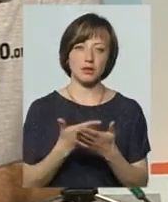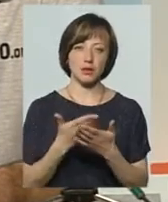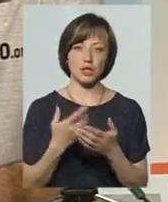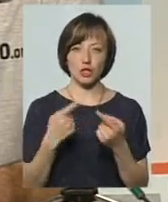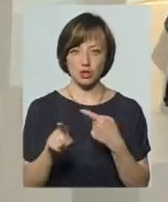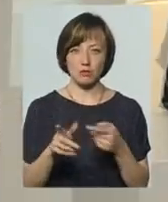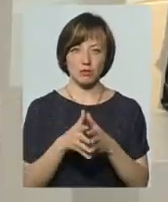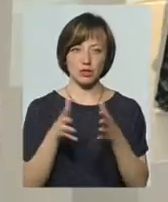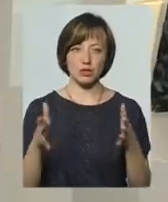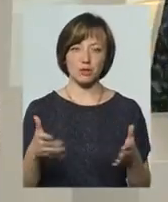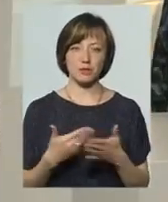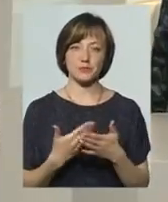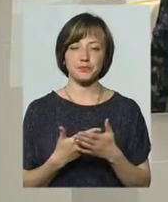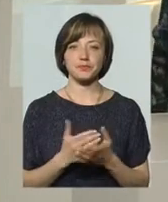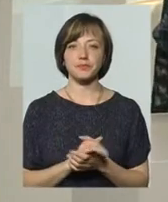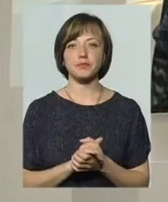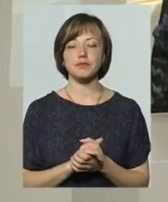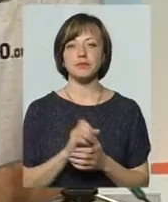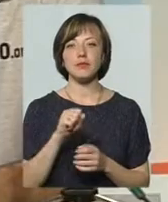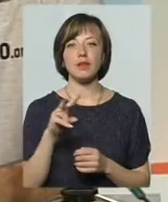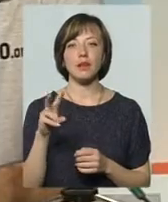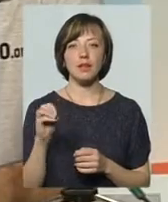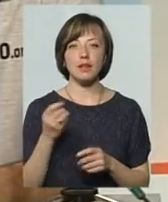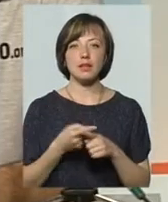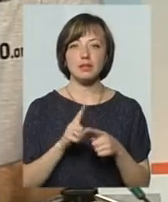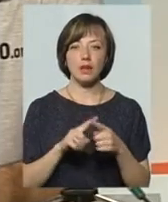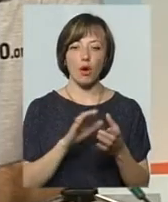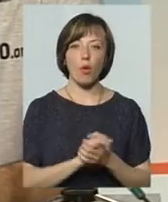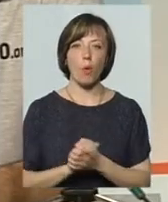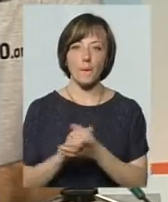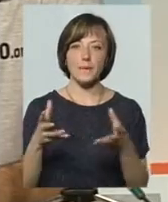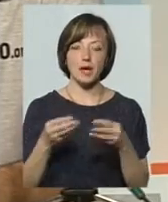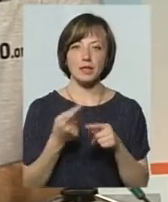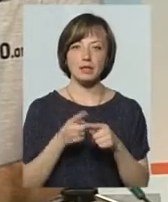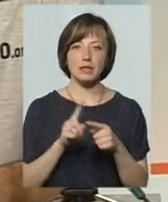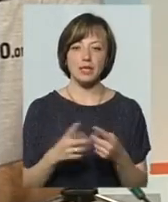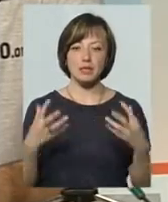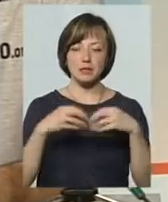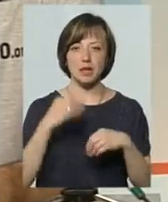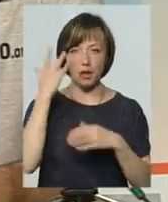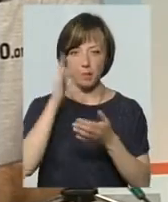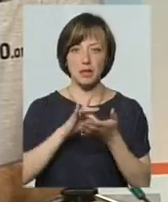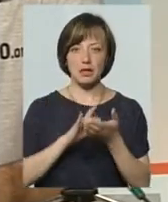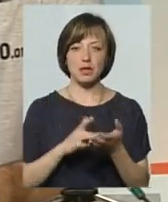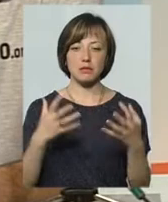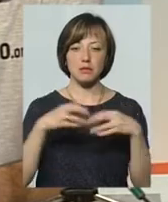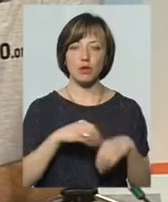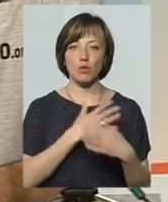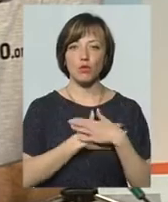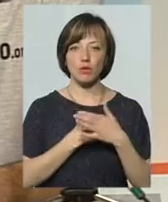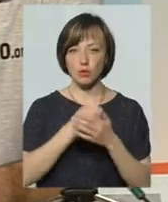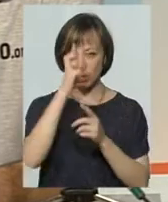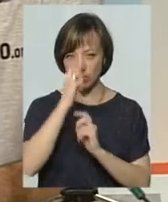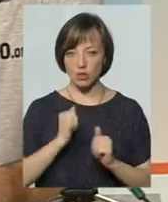дуже інші масштаби. Так, інші масштаби. Але ось ця кооперація, ця спільна якась мета, ця спільна любов до своєї